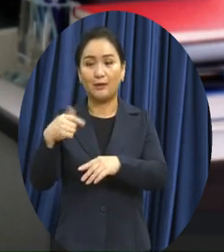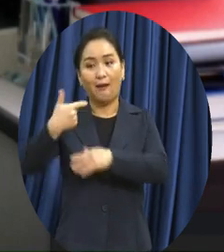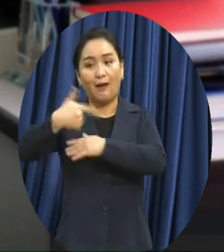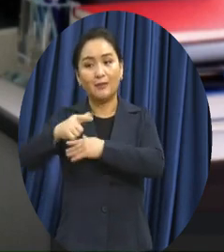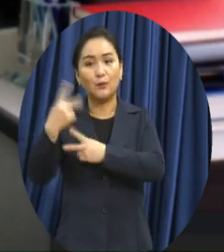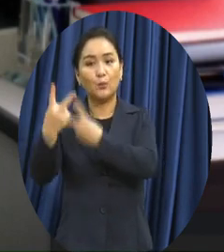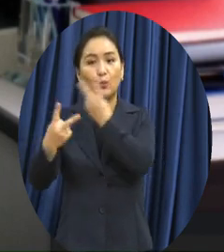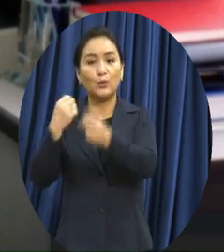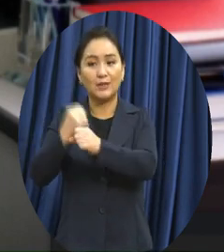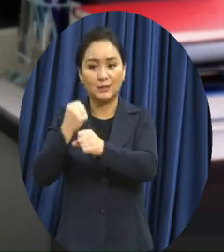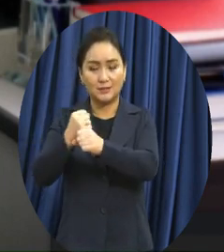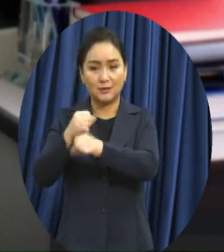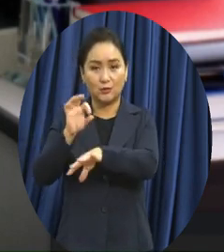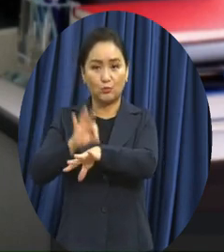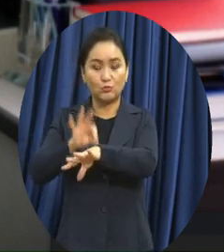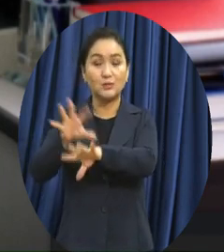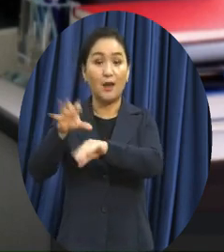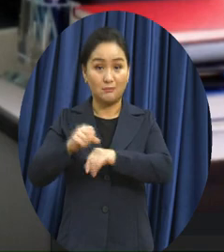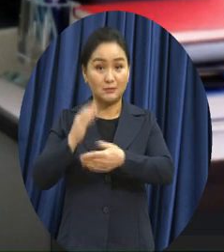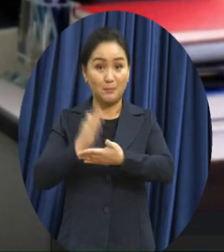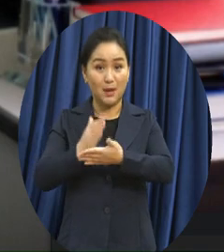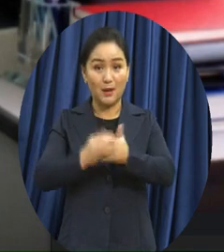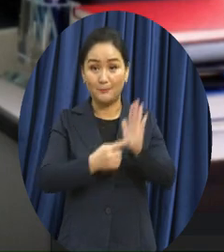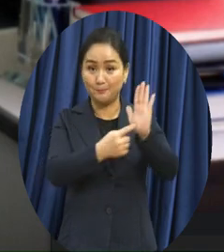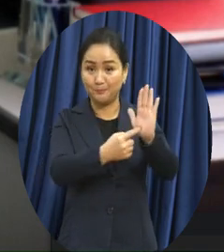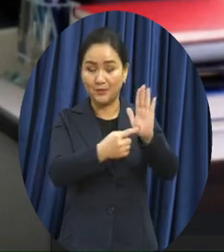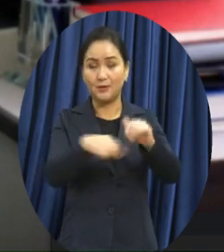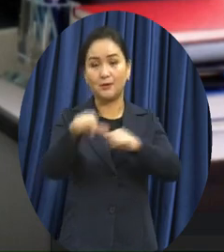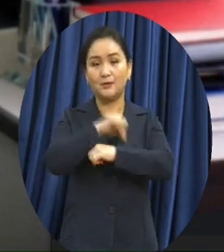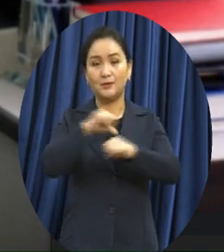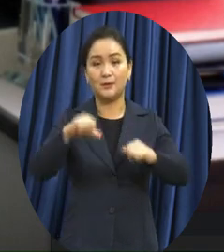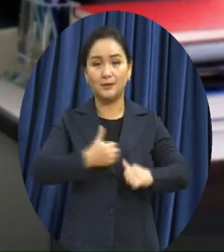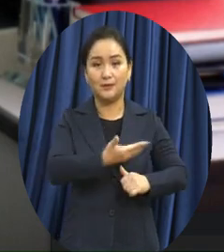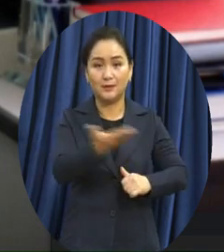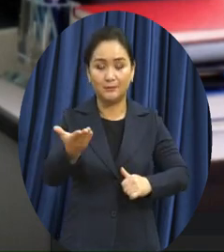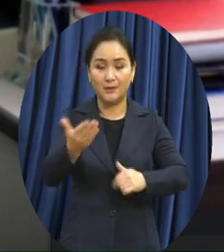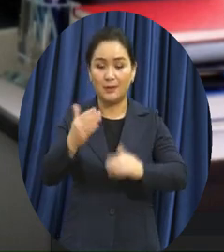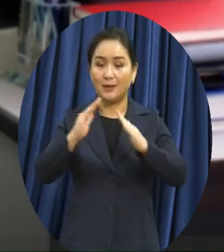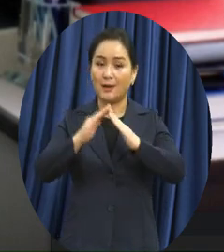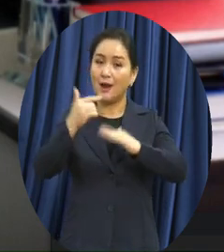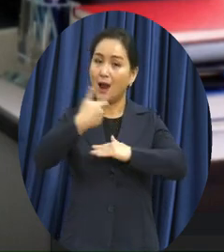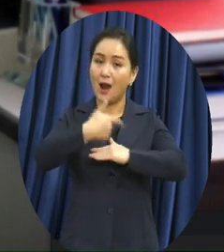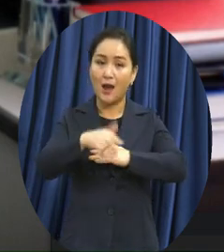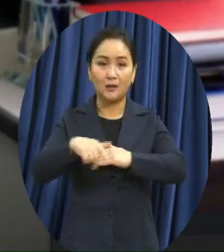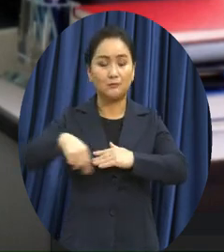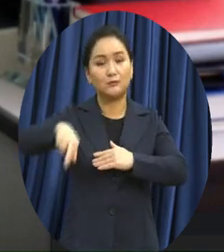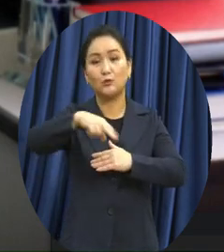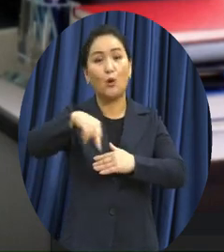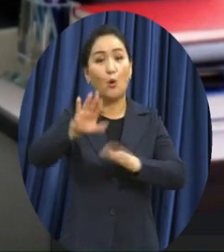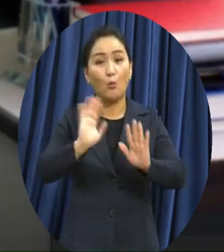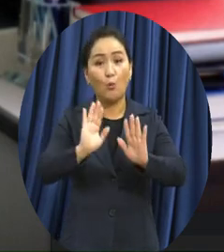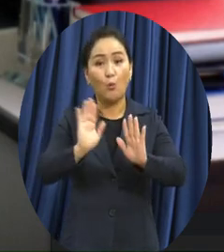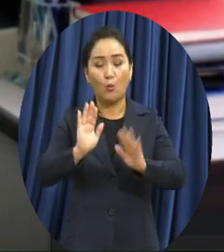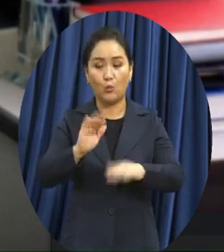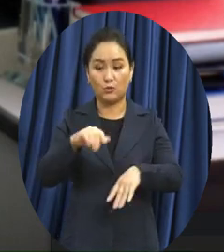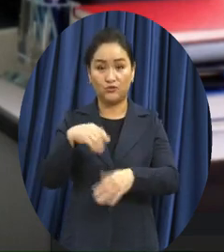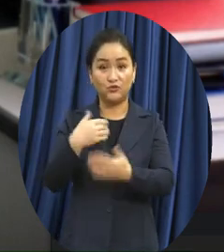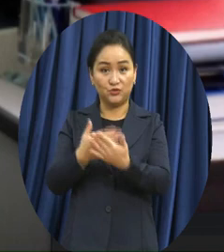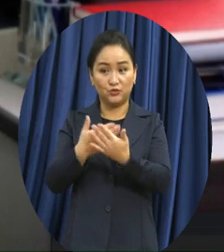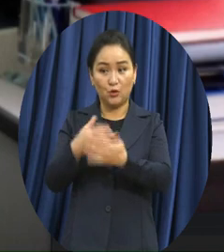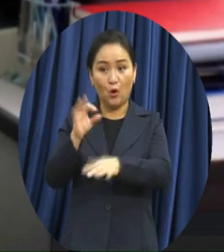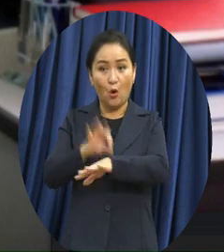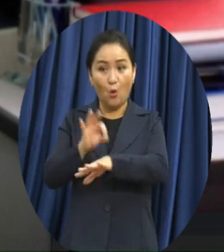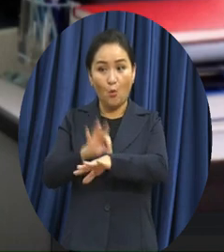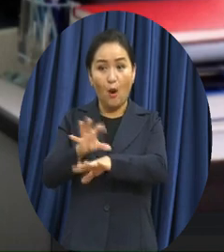ажиллагаатай холбоотойгоор халдварт өртөж байгаа учраас гар гэрээд бол одоо гадуур явахгүй байх, хэрвээ халдварыг авах гэр бүлийнх нэг нь